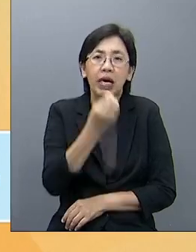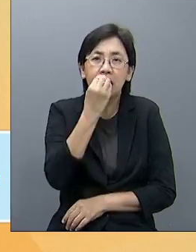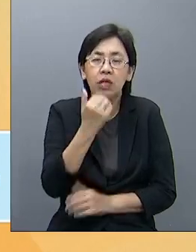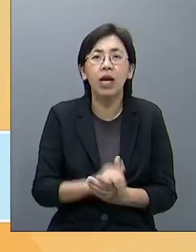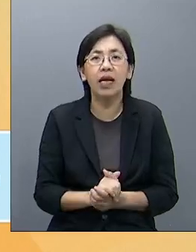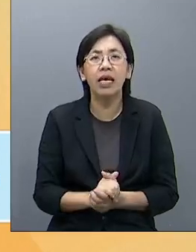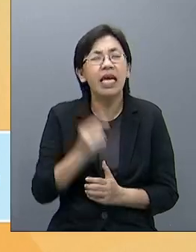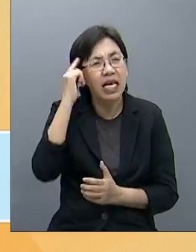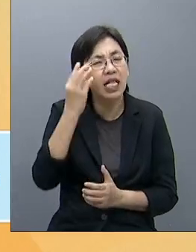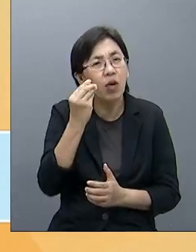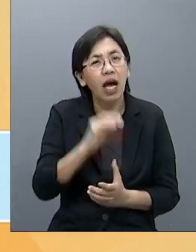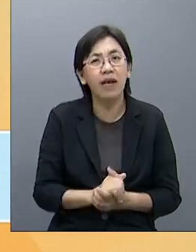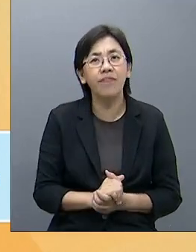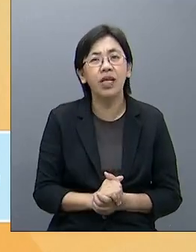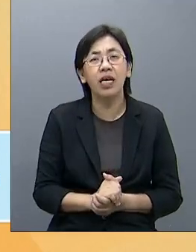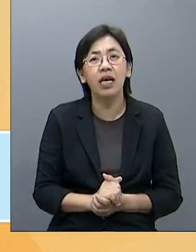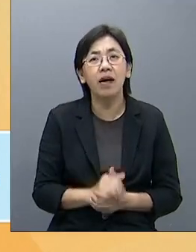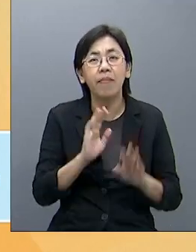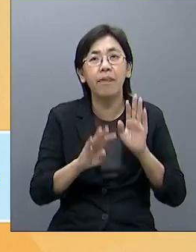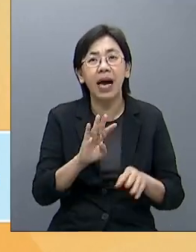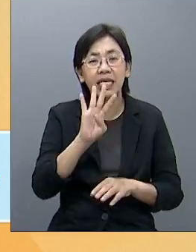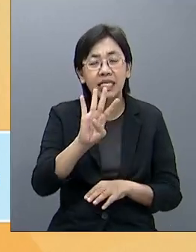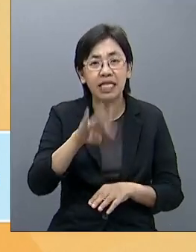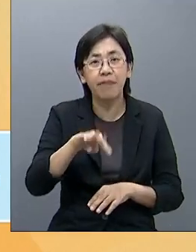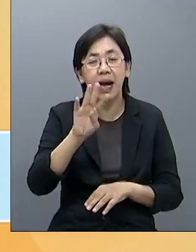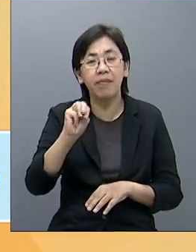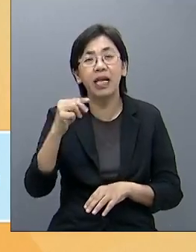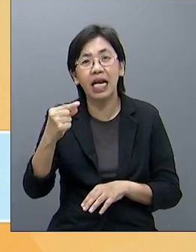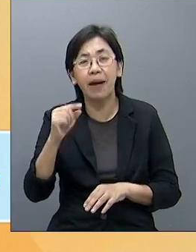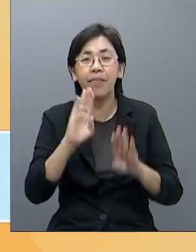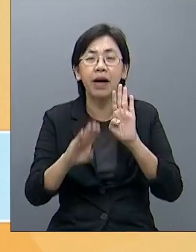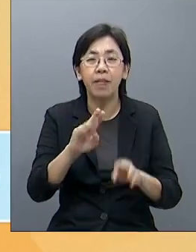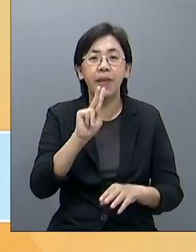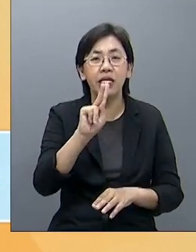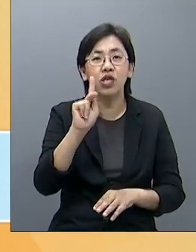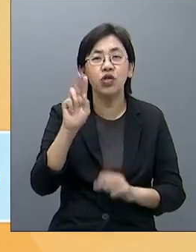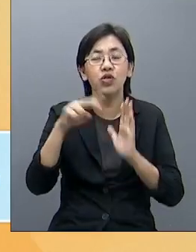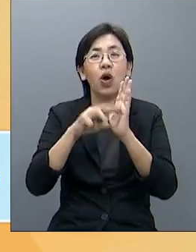โดยเฉรี่ย เกินนเกิบ 4,000 MG ต่วหือวา 2 กรันแ